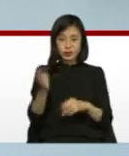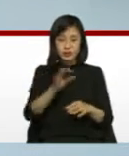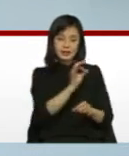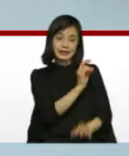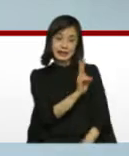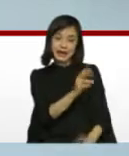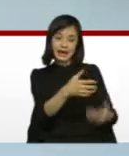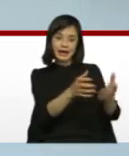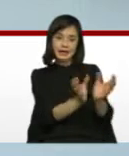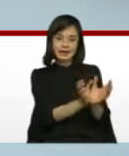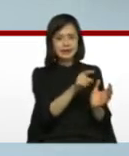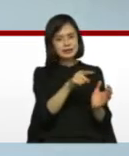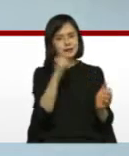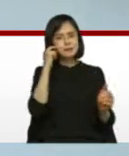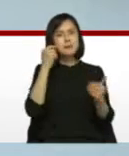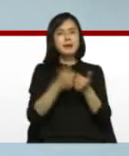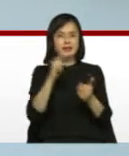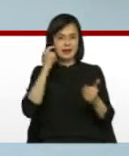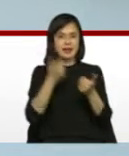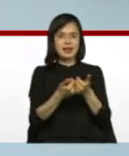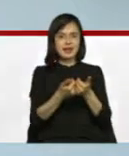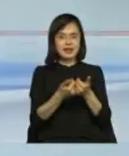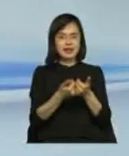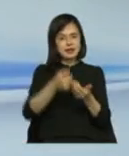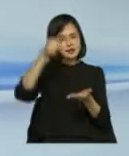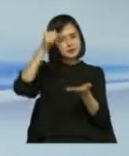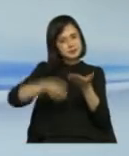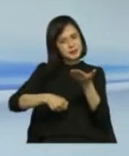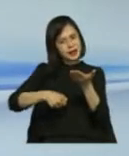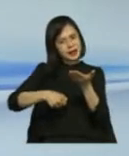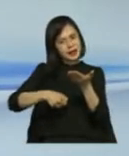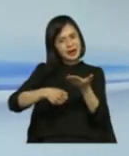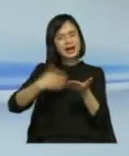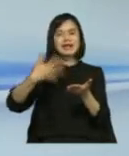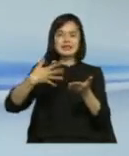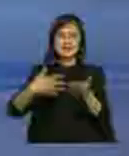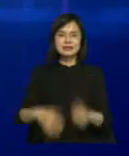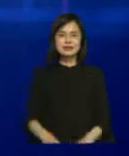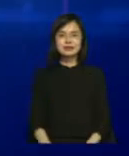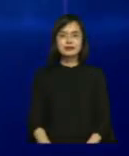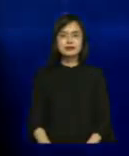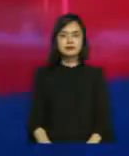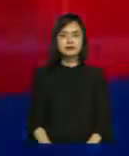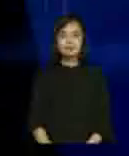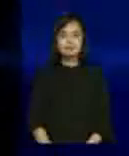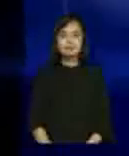예산 통과 에도 난항이 예상됩니다 계속해서 진기 은 기자입니다